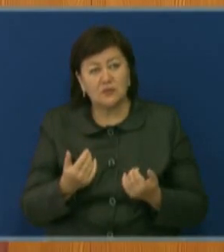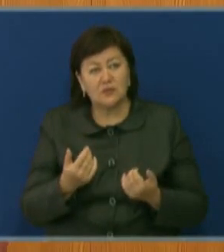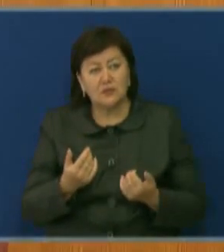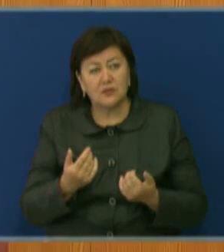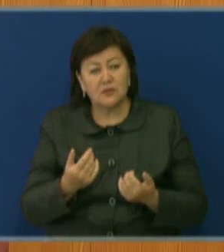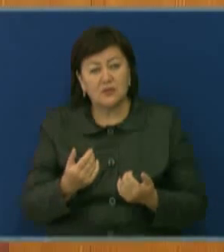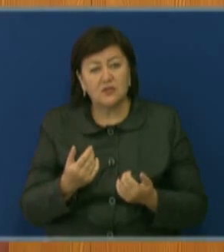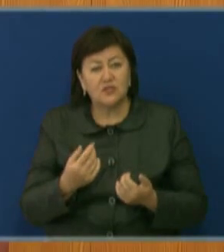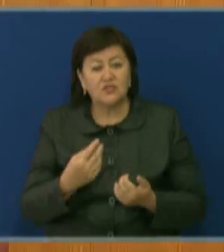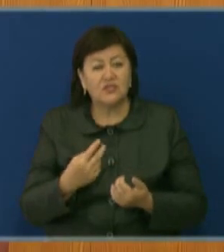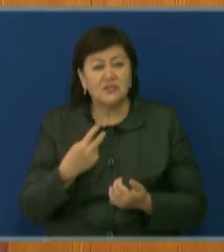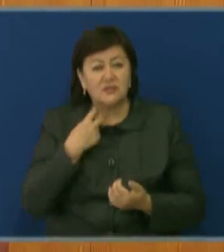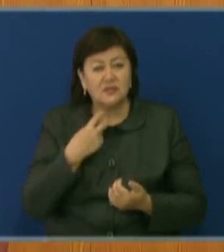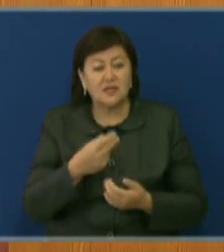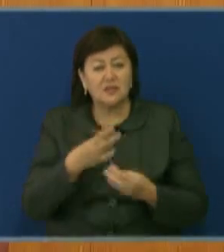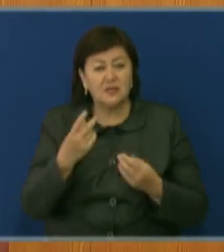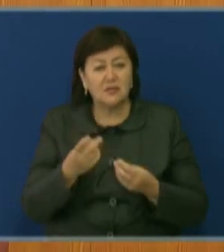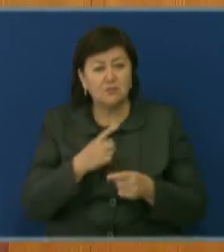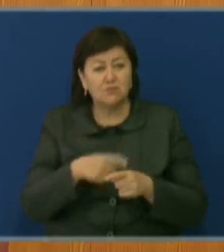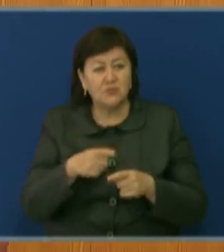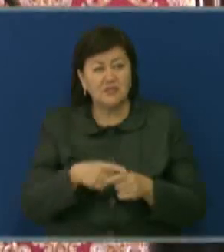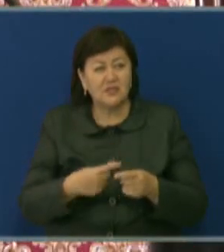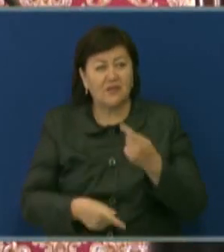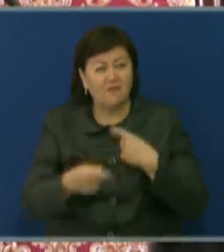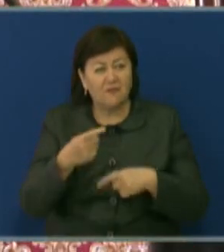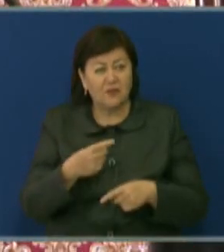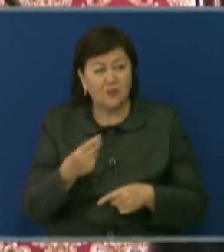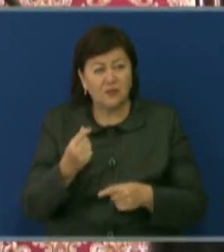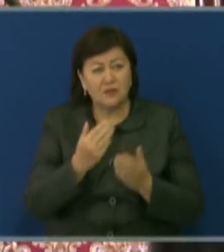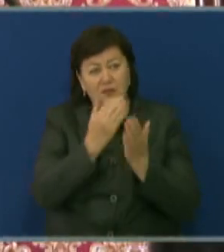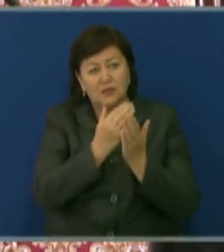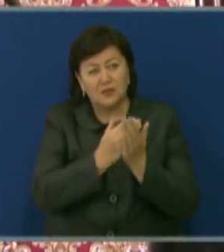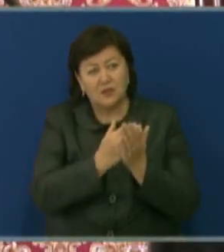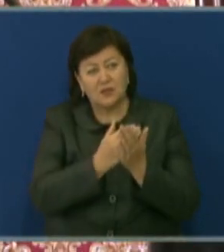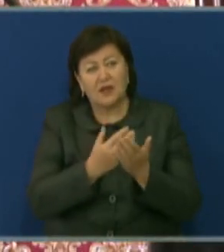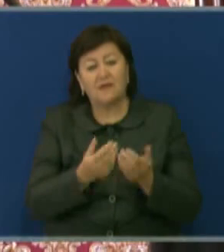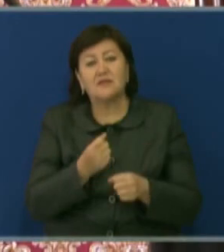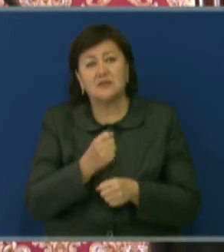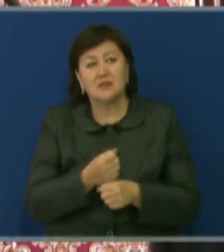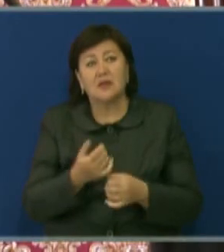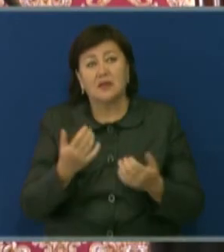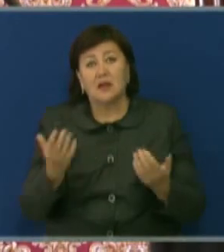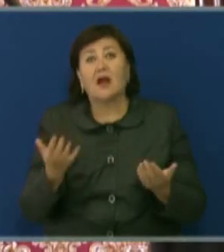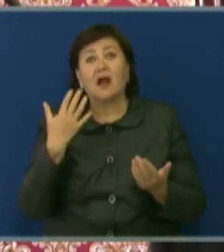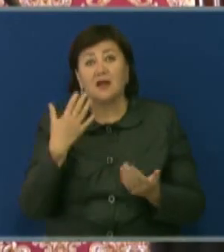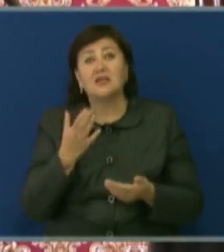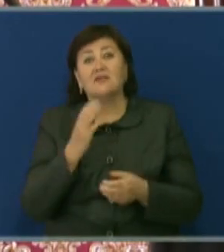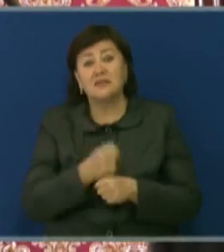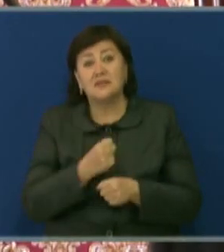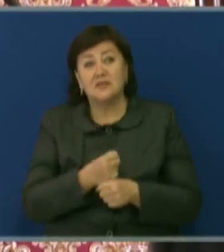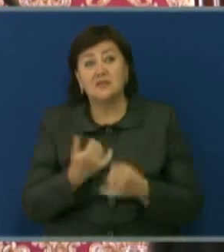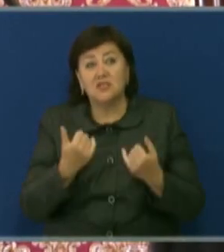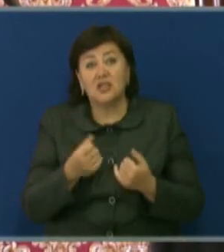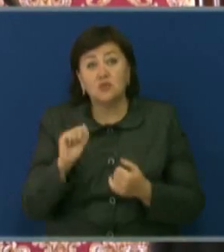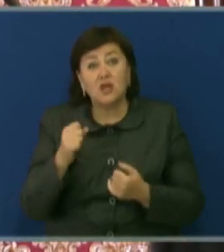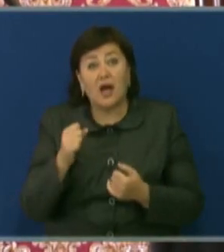поводу погашения задолженности, чтобы для того, чтобы произвести график сделаем. А когда вы сделаете? Уже август месяц, вы это понимаете или